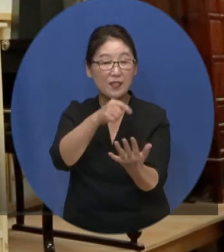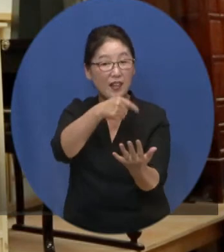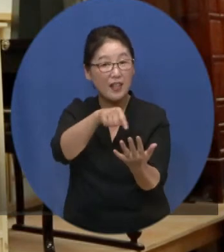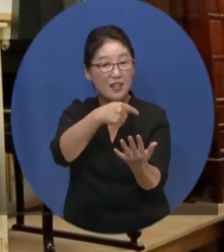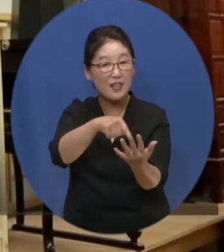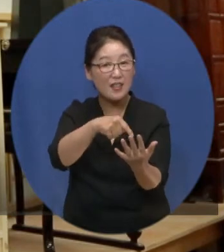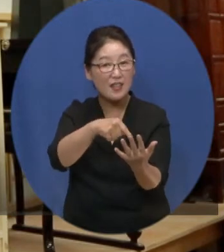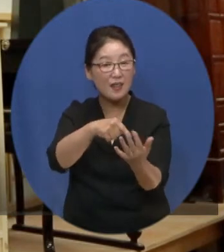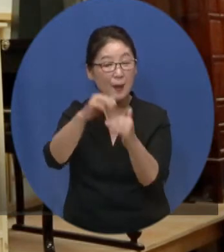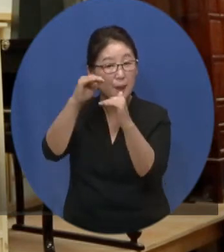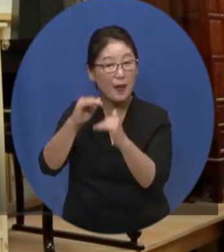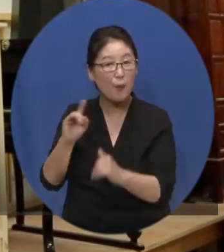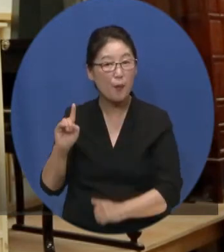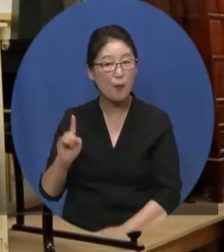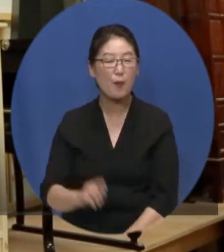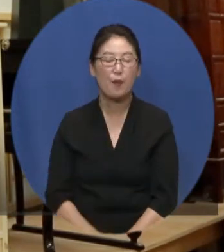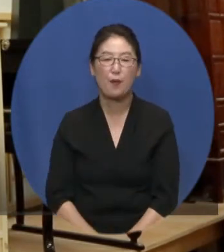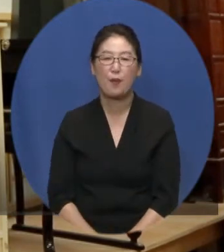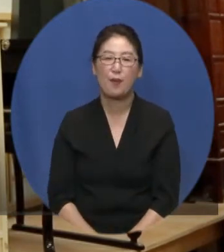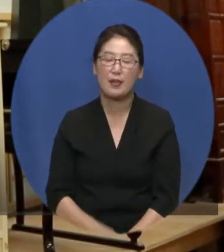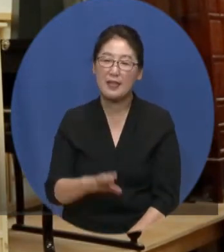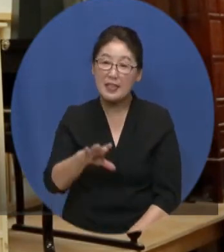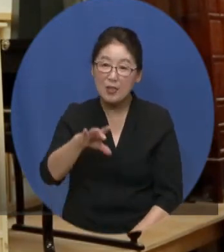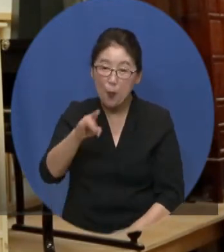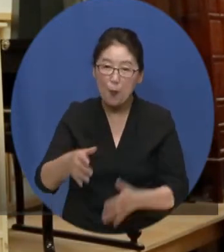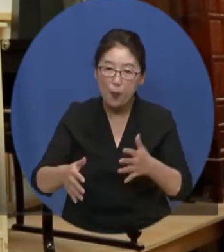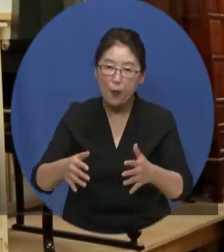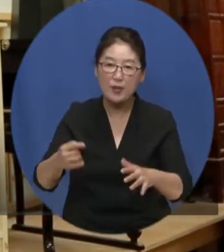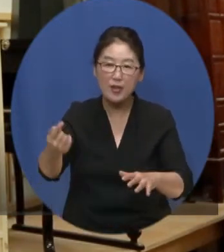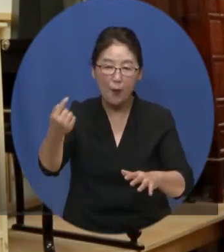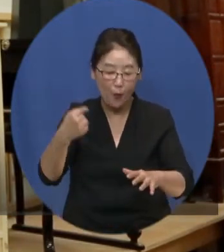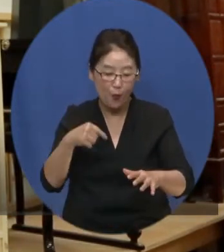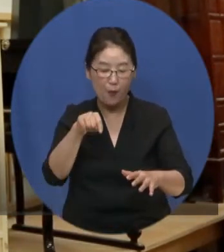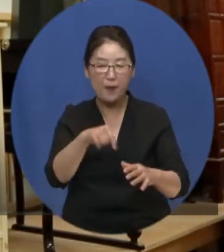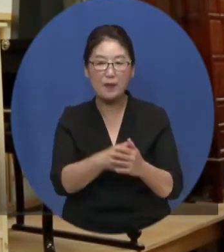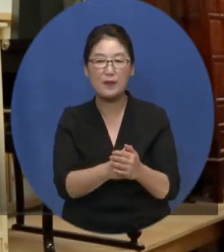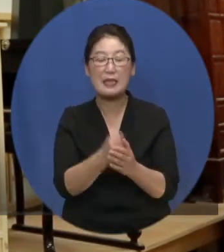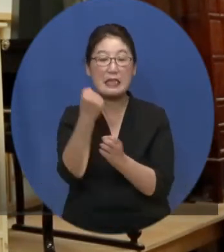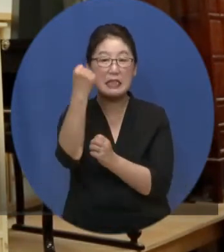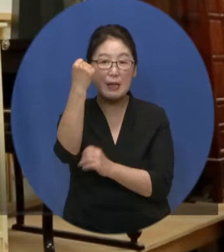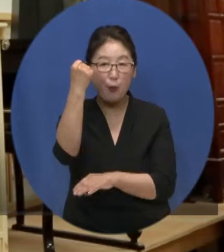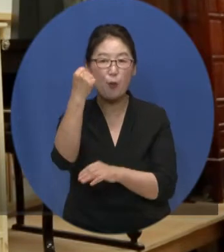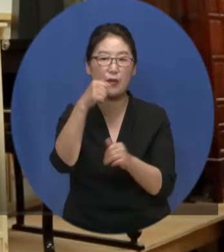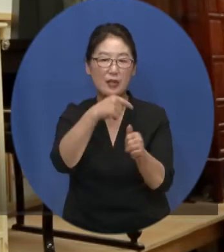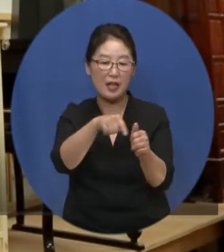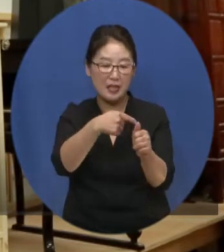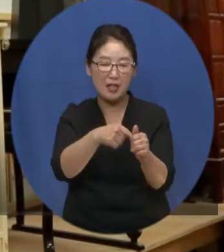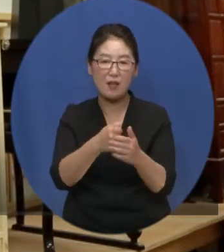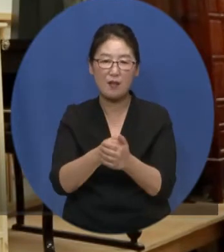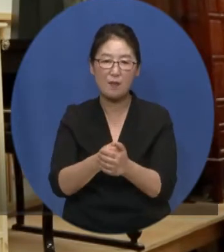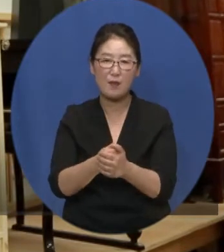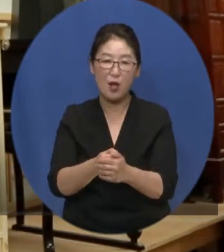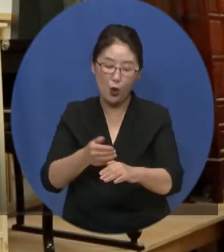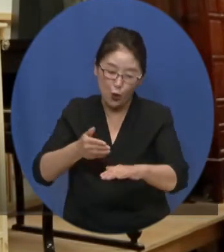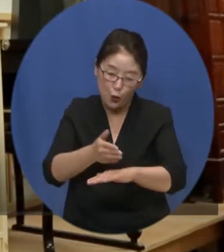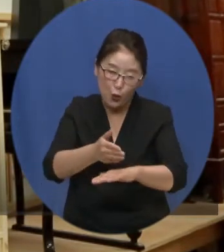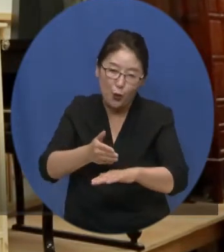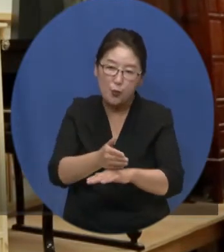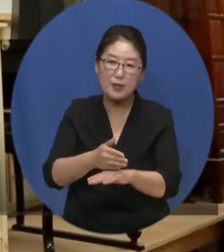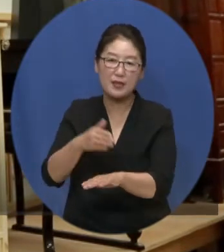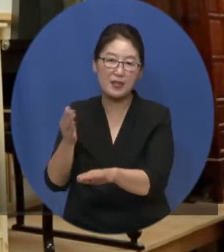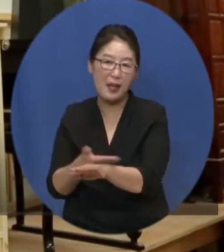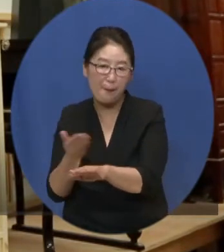하시는 분들이 처음에 오시는 분들은 제가 기초 수업을 해 드려요 뭐 톱질 그 다음에 대패질